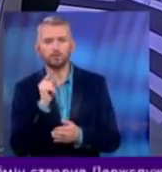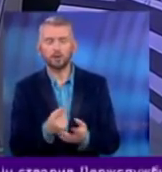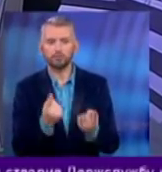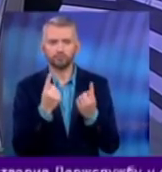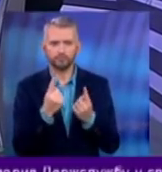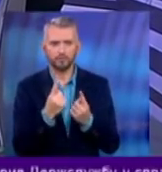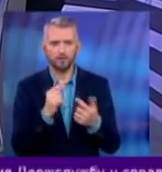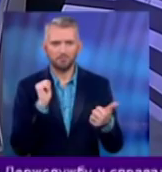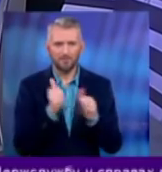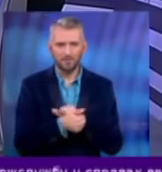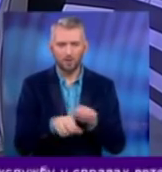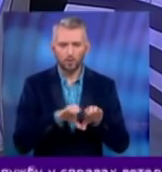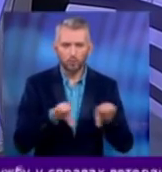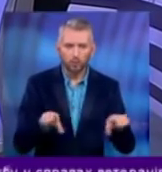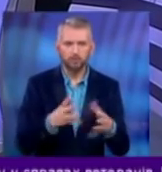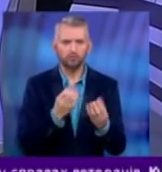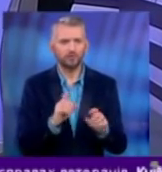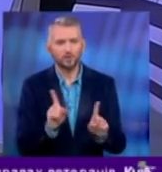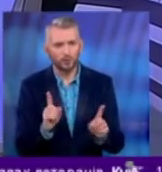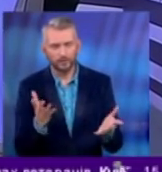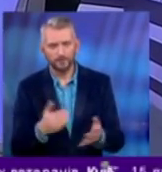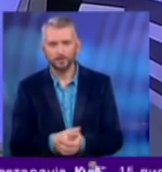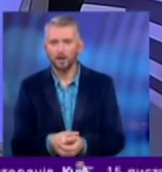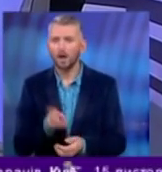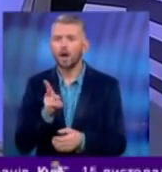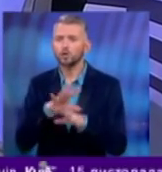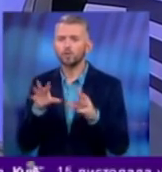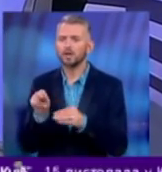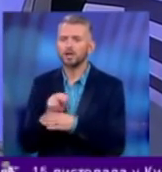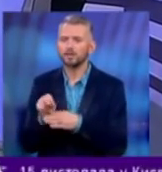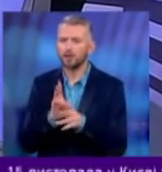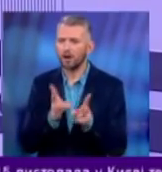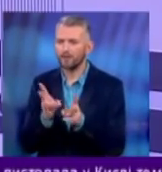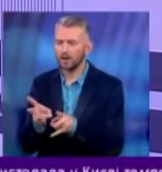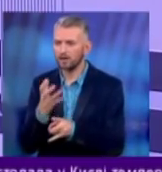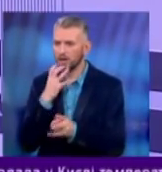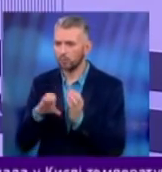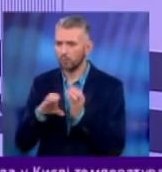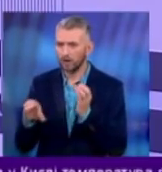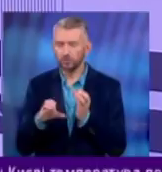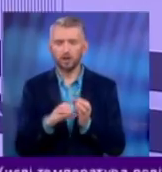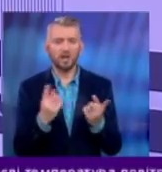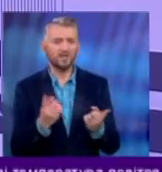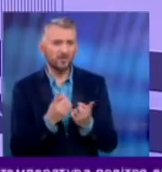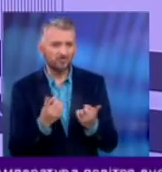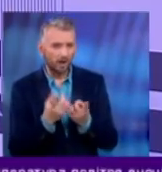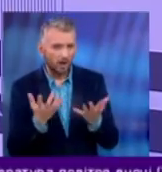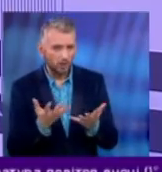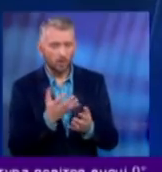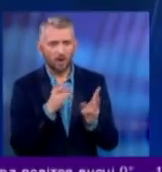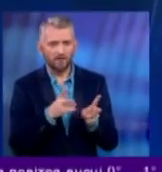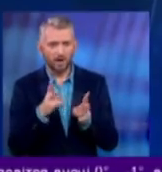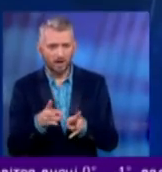капітальне перекладення тепломережі або ще щось. А хто взагалі ліквідовує от аварії на тепломережах? Звичайно, аварії на